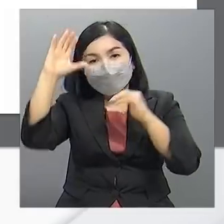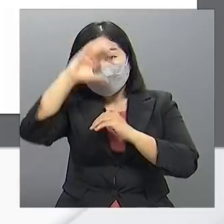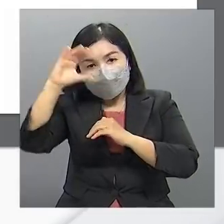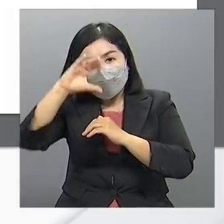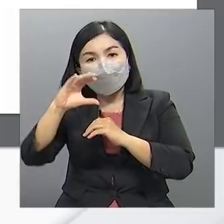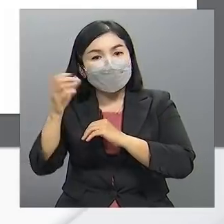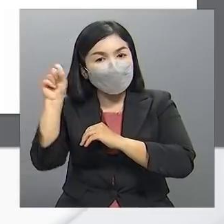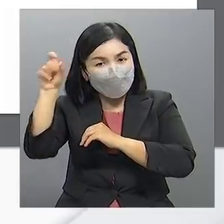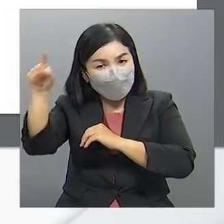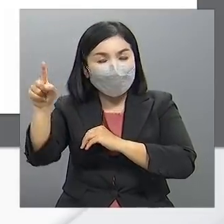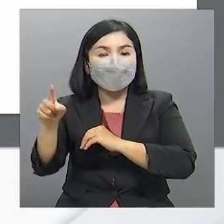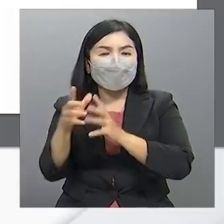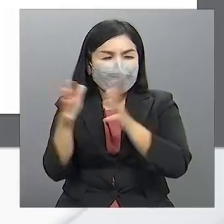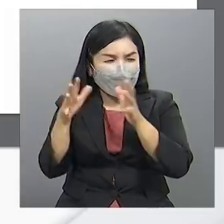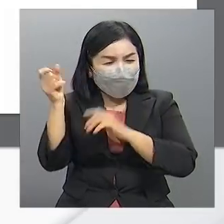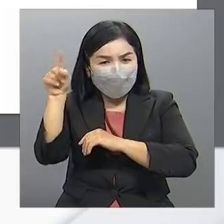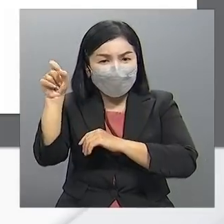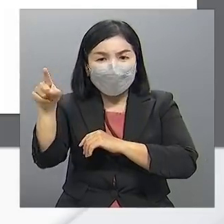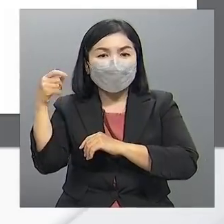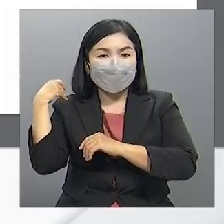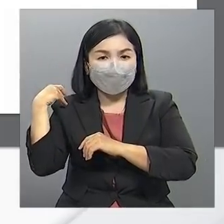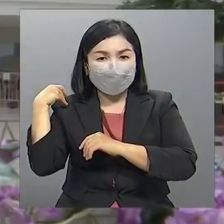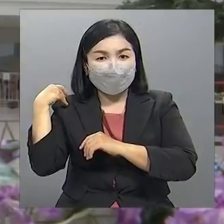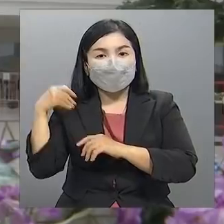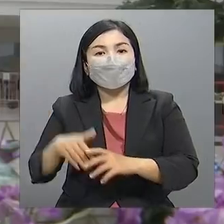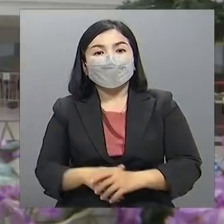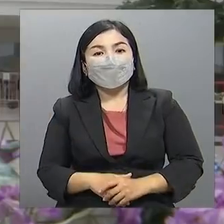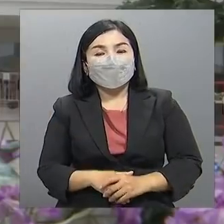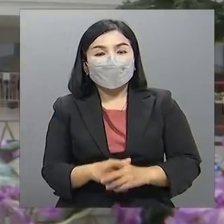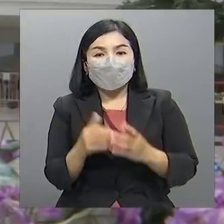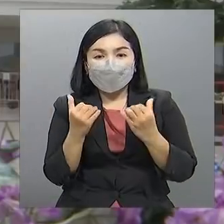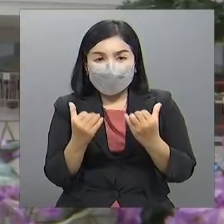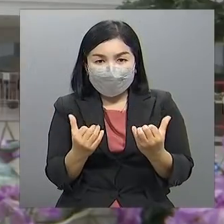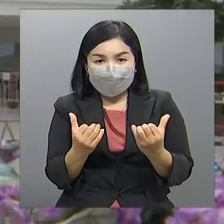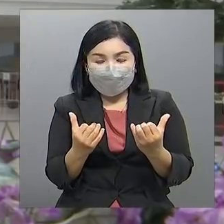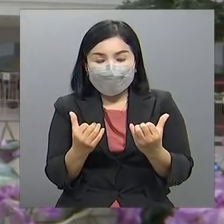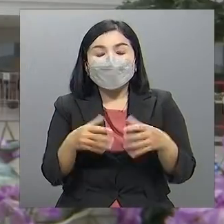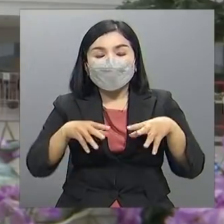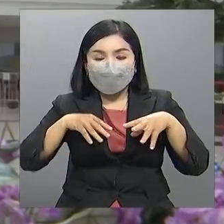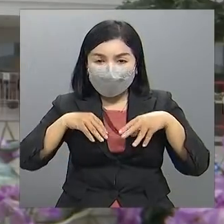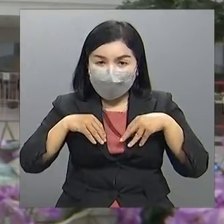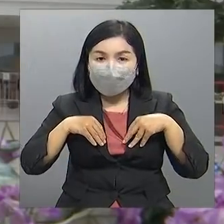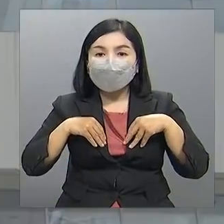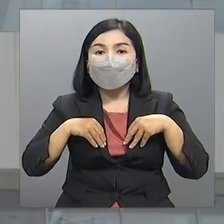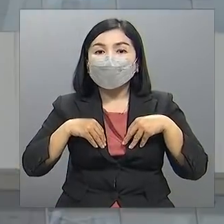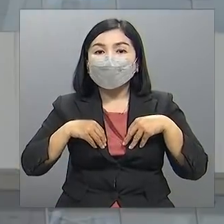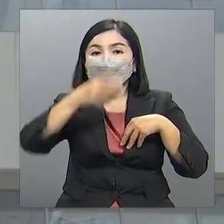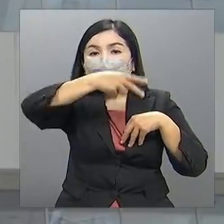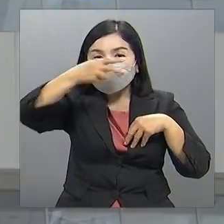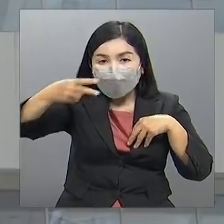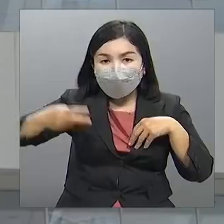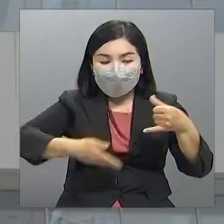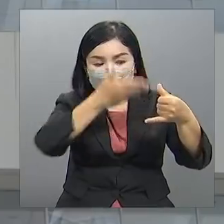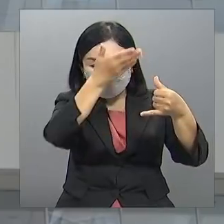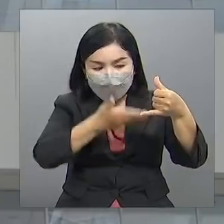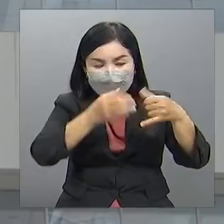ๆมากๆเลย แน่นอนค่ะว่าเราไม่ปฏิเสธค่ะว่าการตีความคุณสมบัติและวาระการด